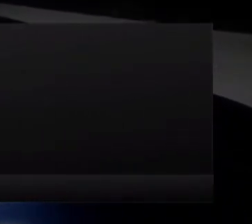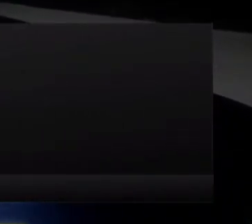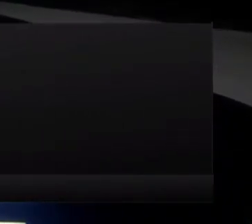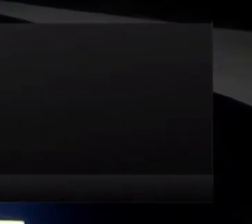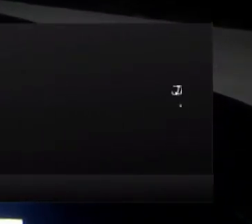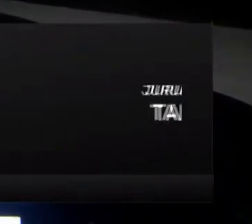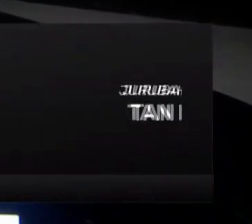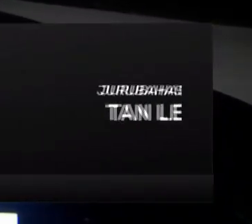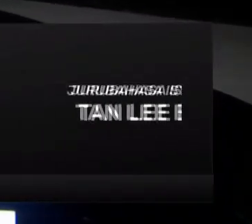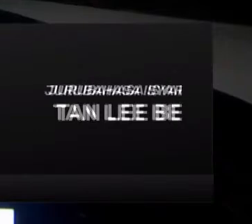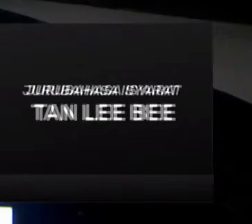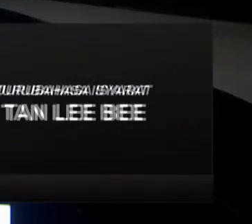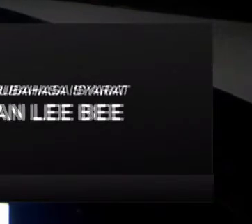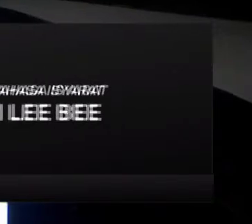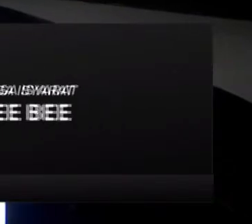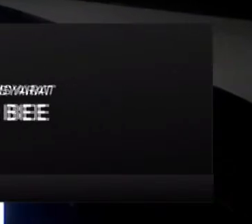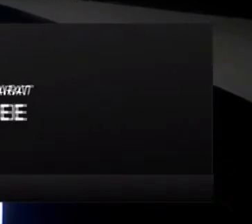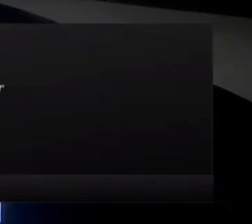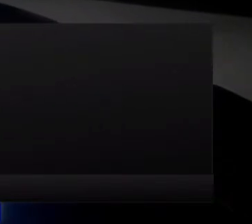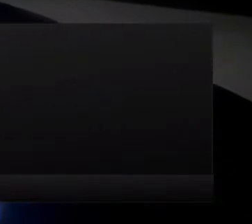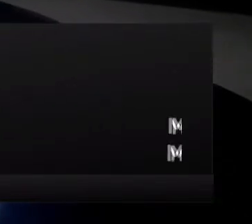menonton siaran ini